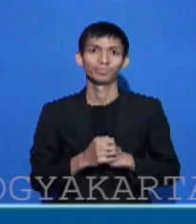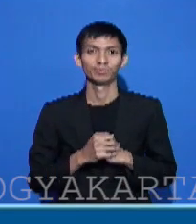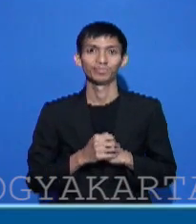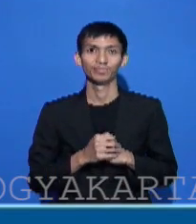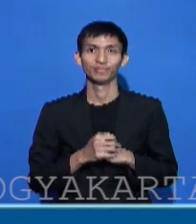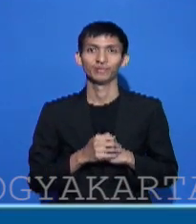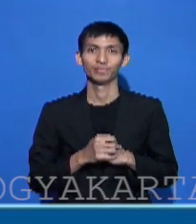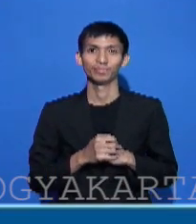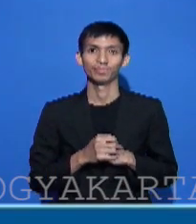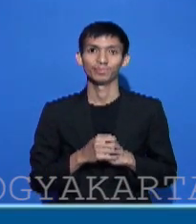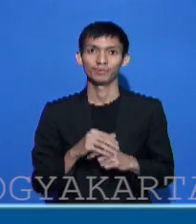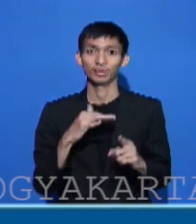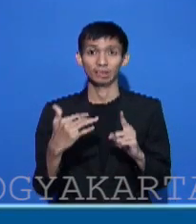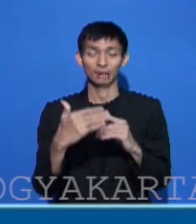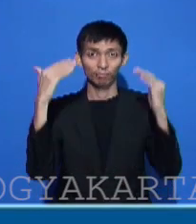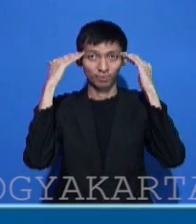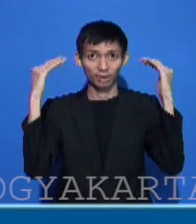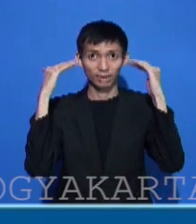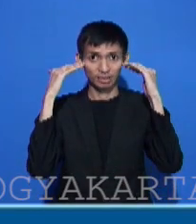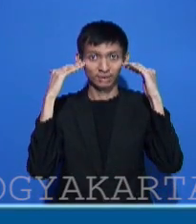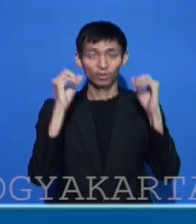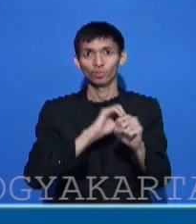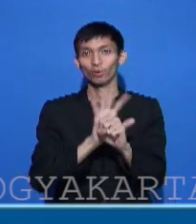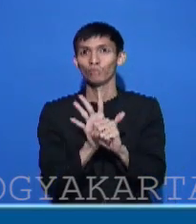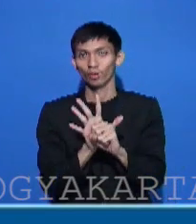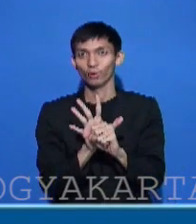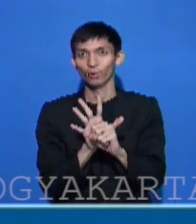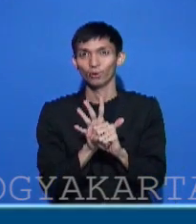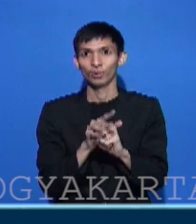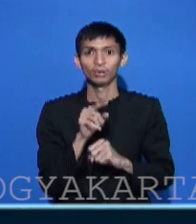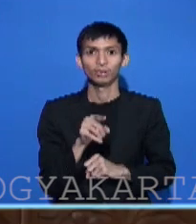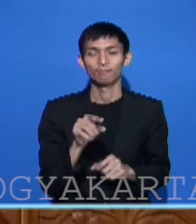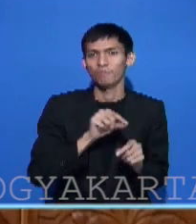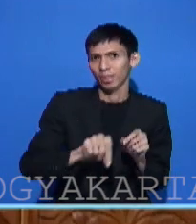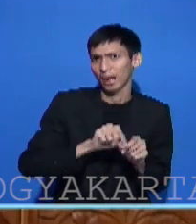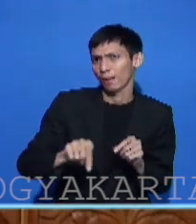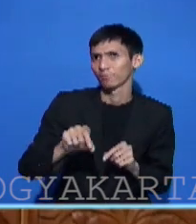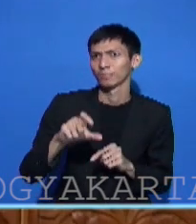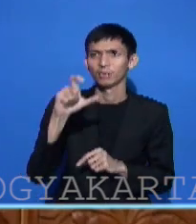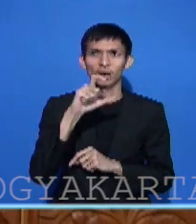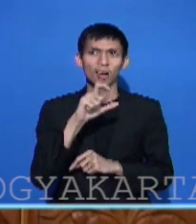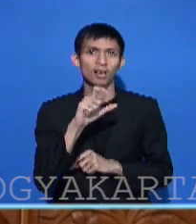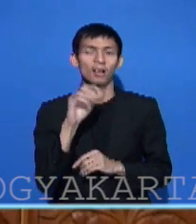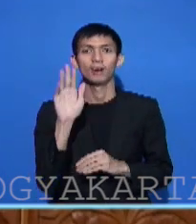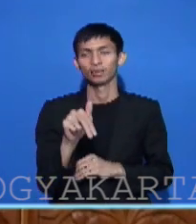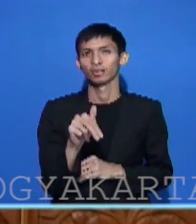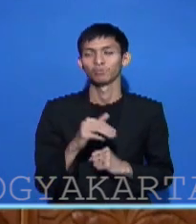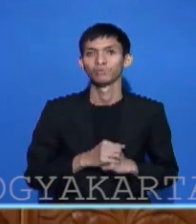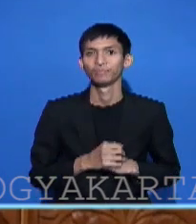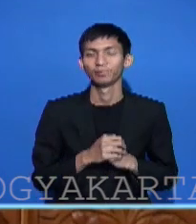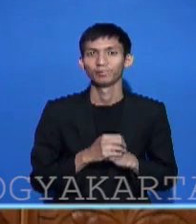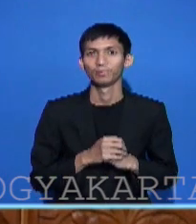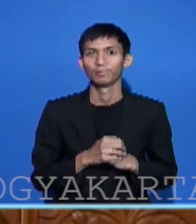Para pamirsa, kadang tani ing laladan Girimulya Kulon Progo wiwit nanem cengkeh malih ing pekawisanipun ing pangajap asil panen